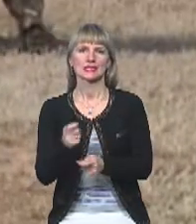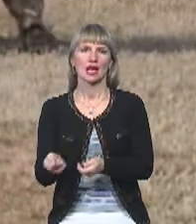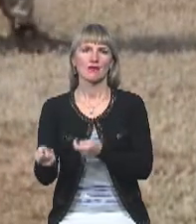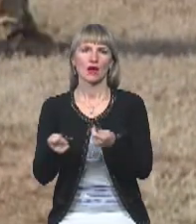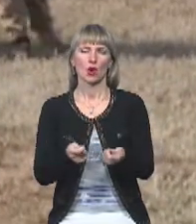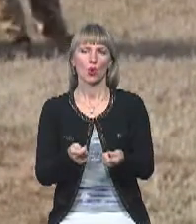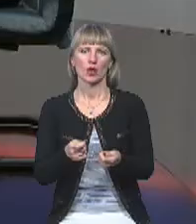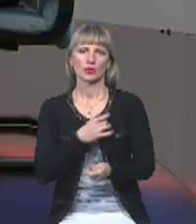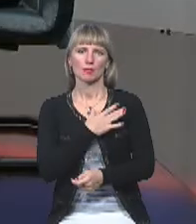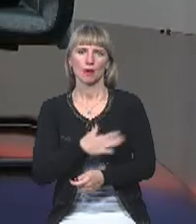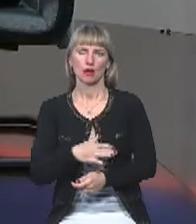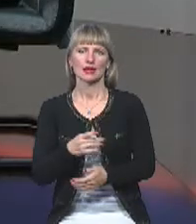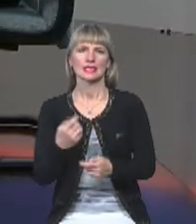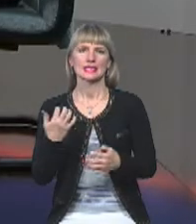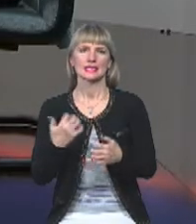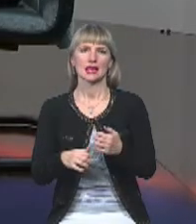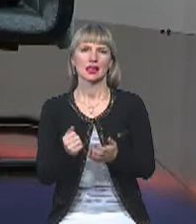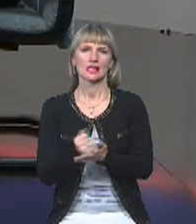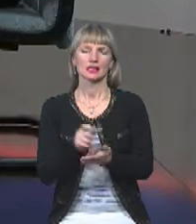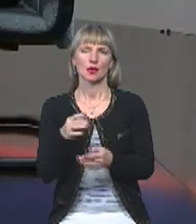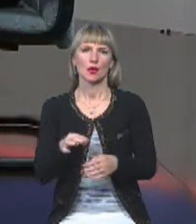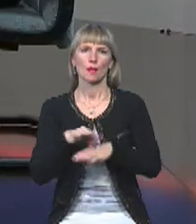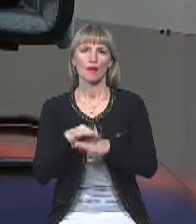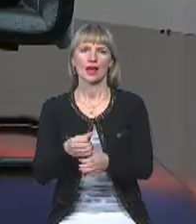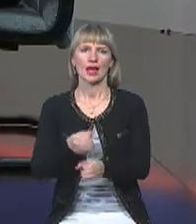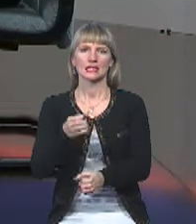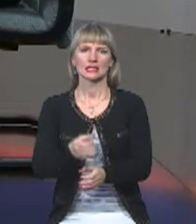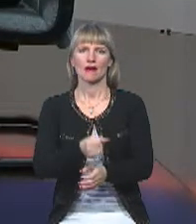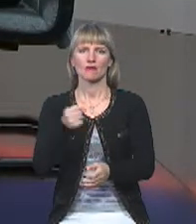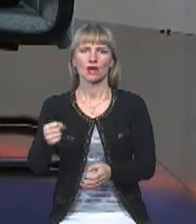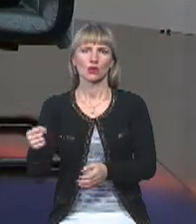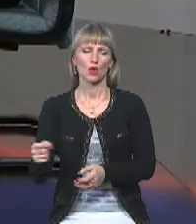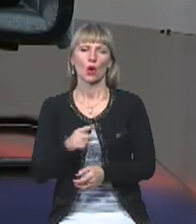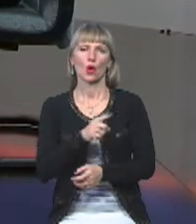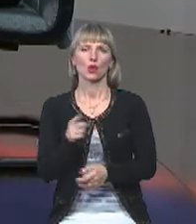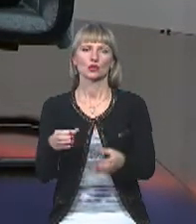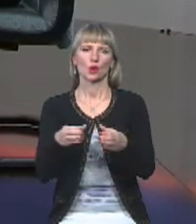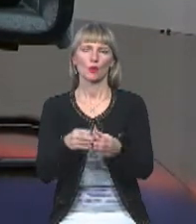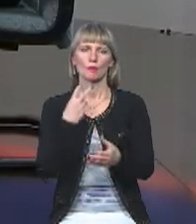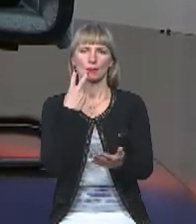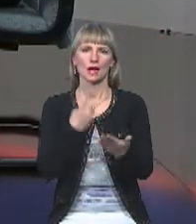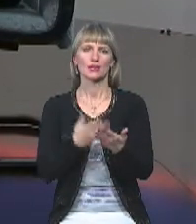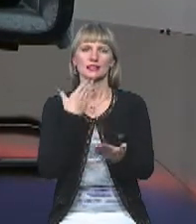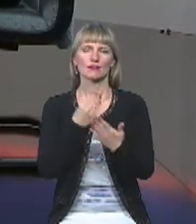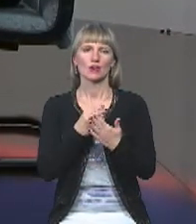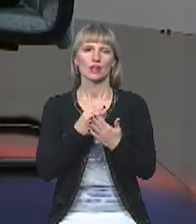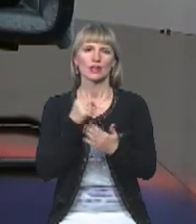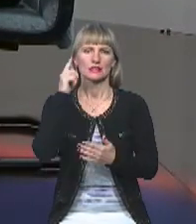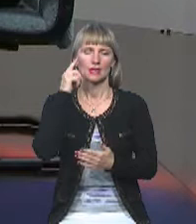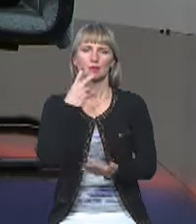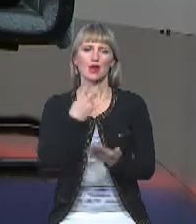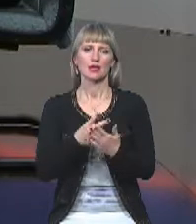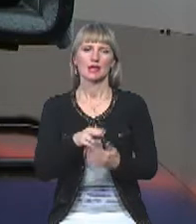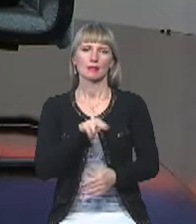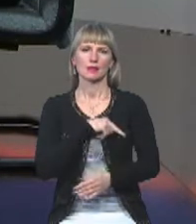поранених серед резервістів провели естафету. Кожна команда демонструвала, як засвоїла навички. Переможці отримали приз – відпочинок